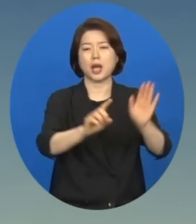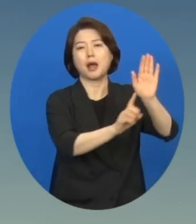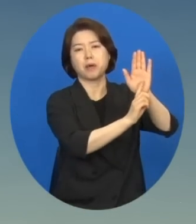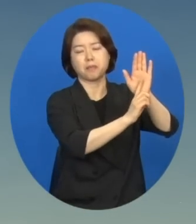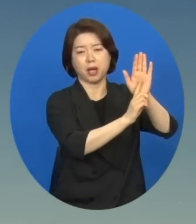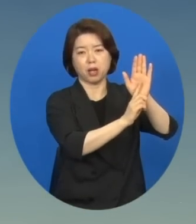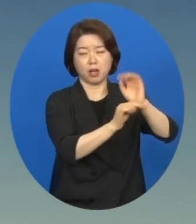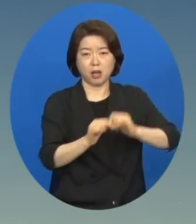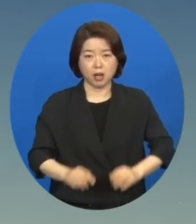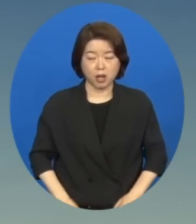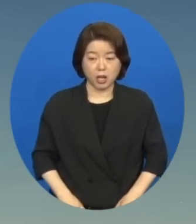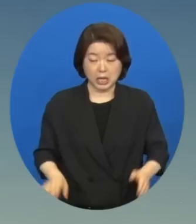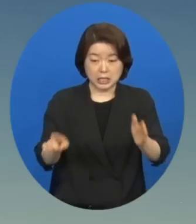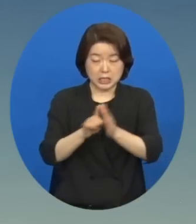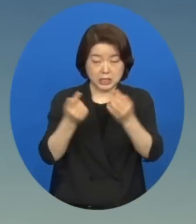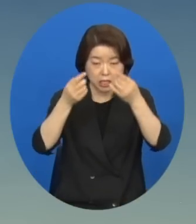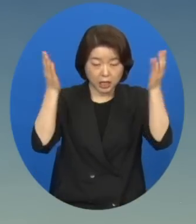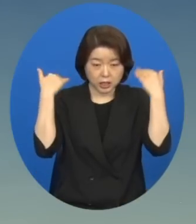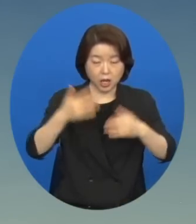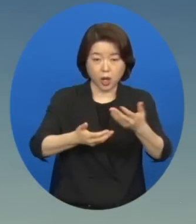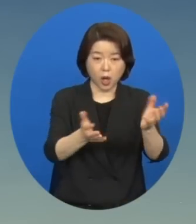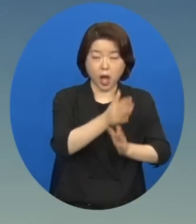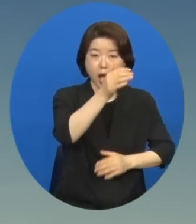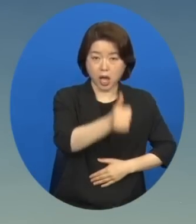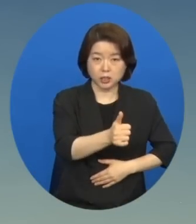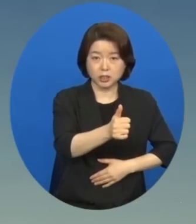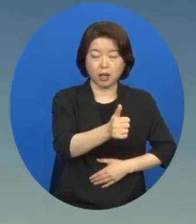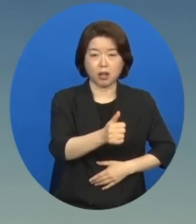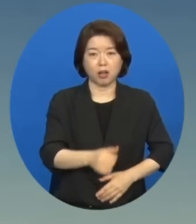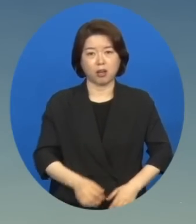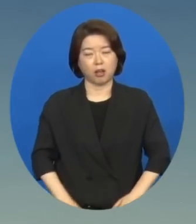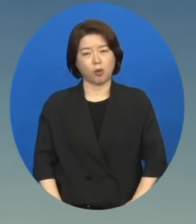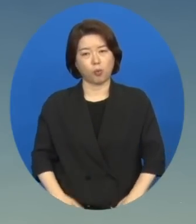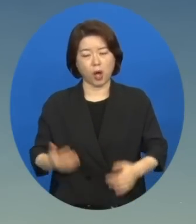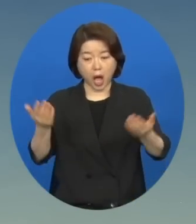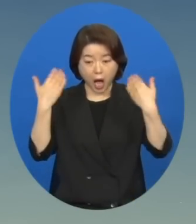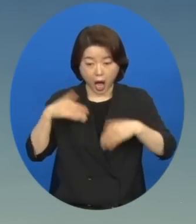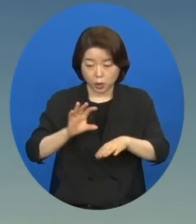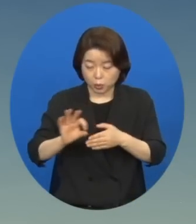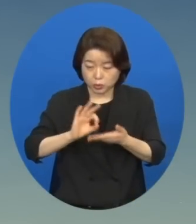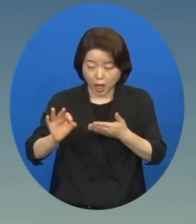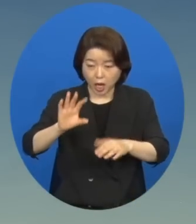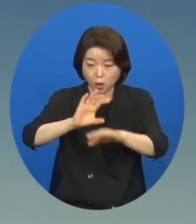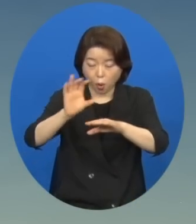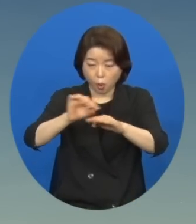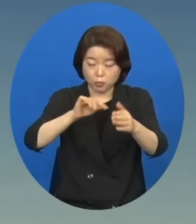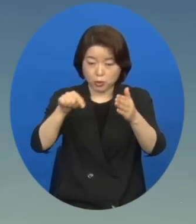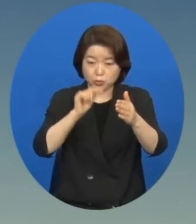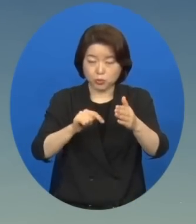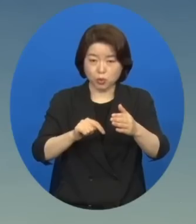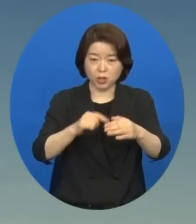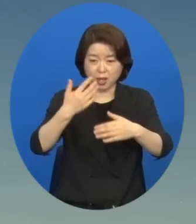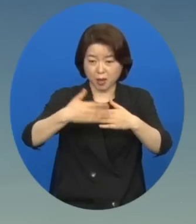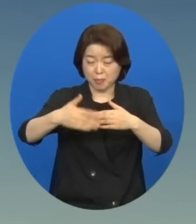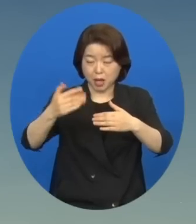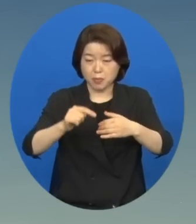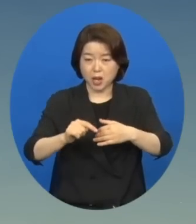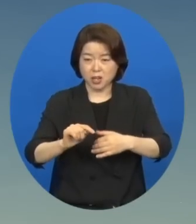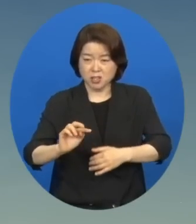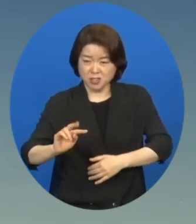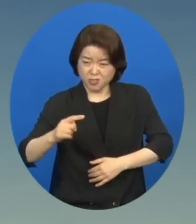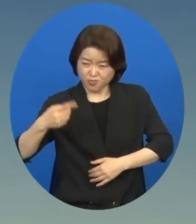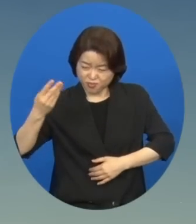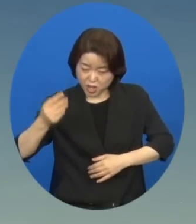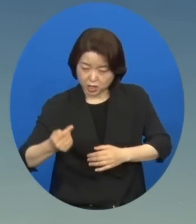학장입니다. 그런데 그의 컴퓨터에, 그것도 교내에서 쓰는 컴퓨터에 수백 개의 음란물